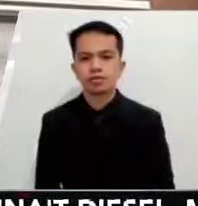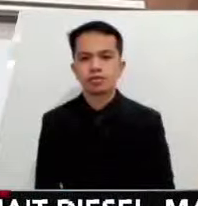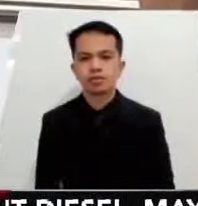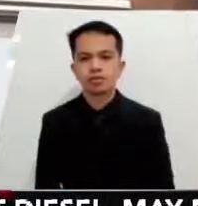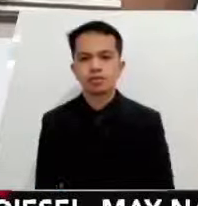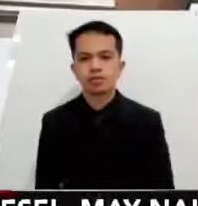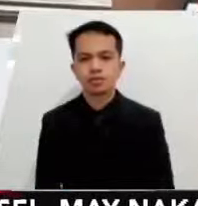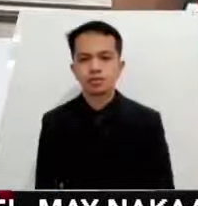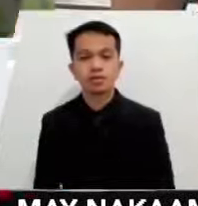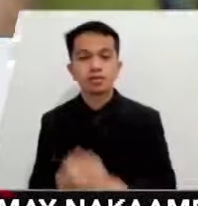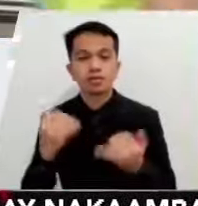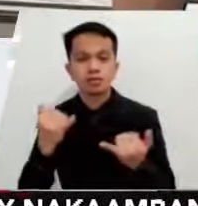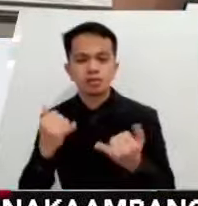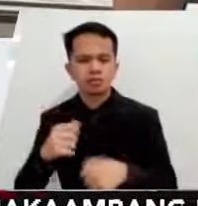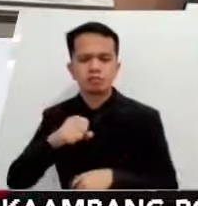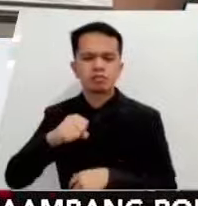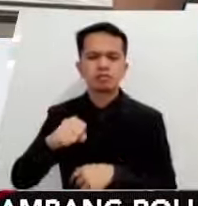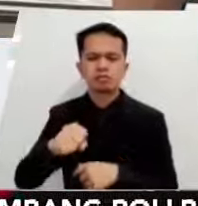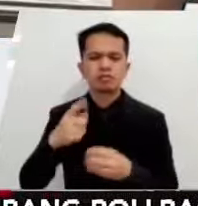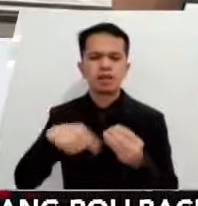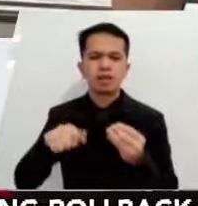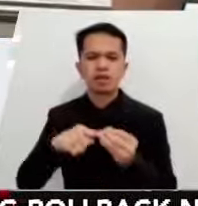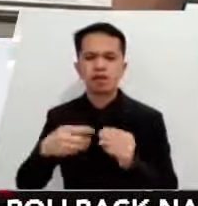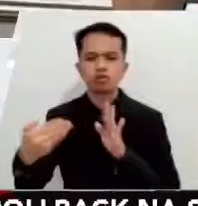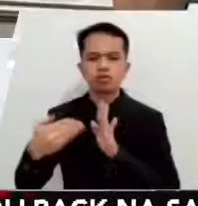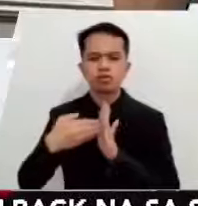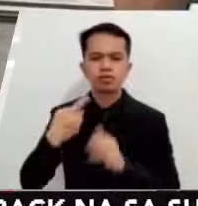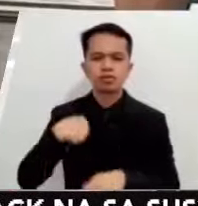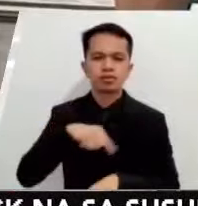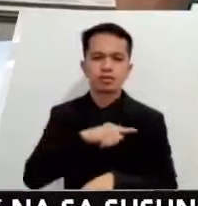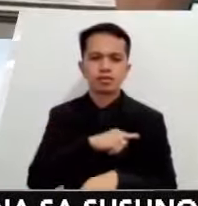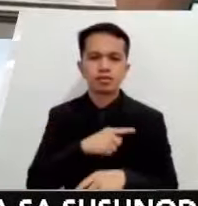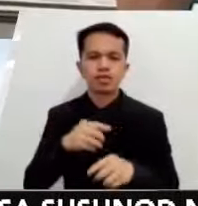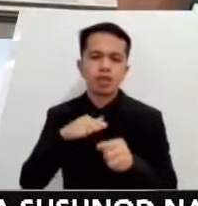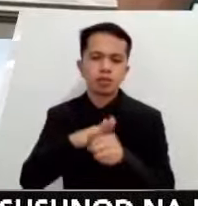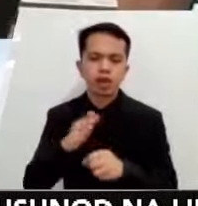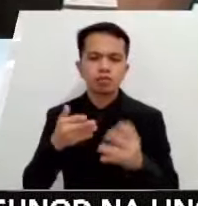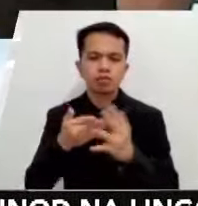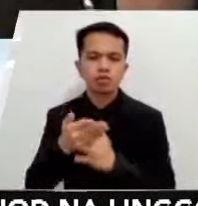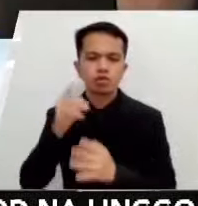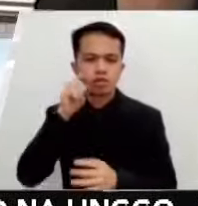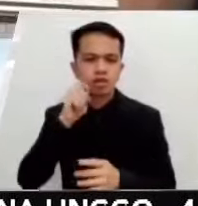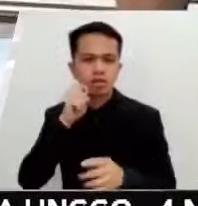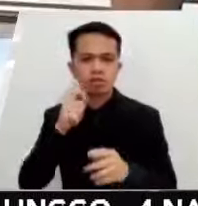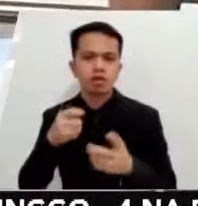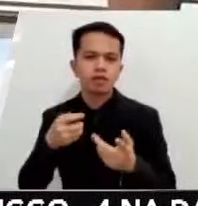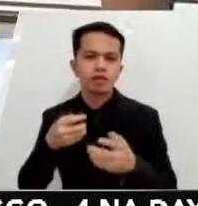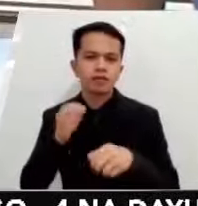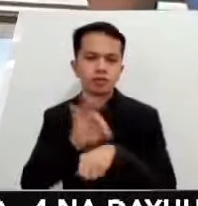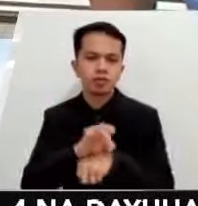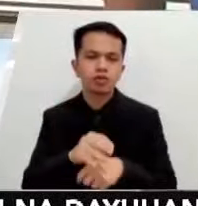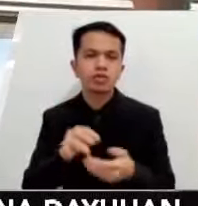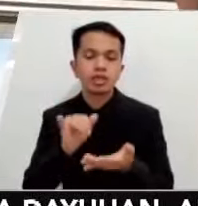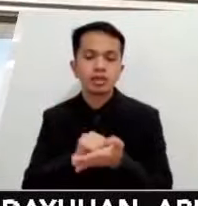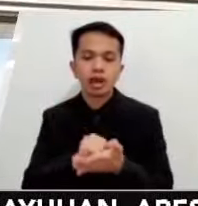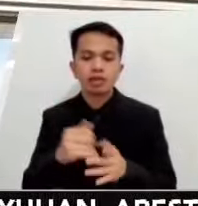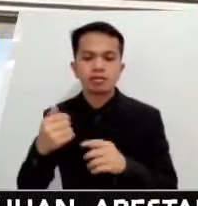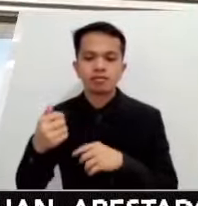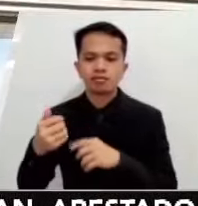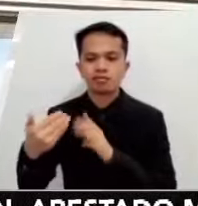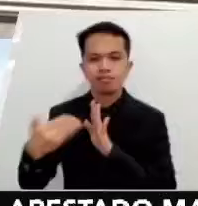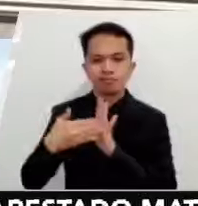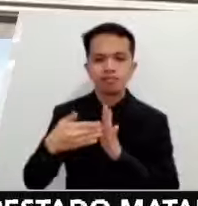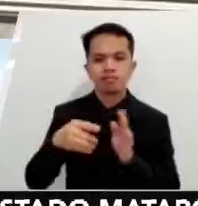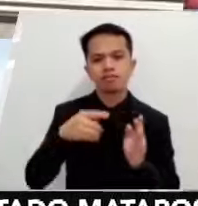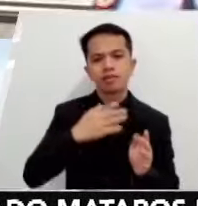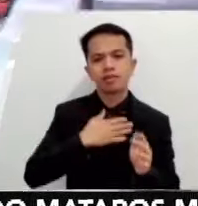Pinapabulaanan po namin yung alegasyon ng rape through sexual assault na ibinibintang sa kliyente po namin kay Richard Cruz at